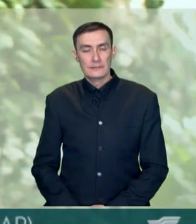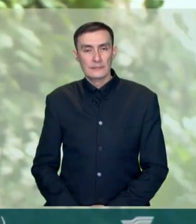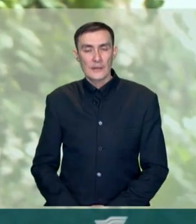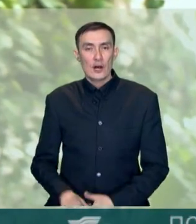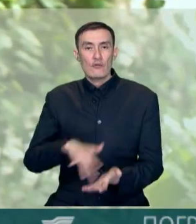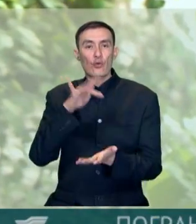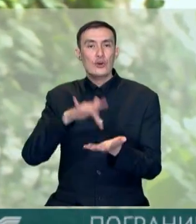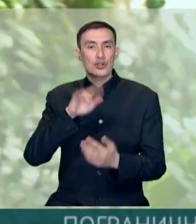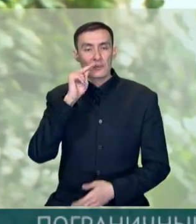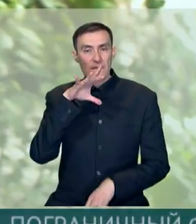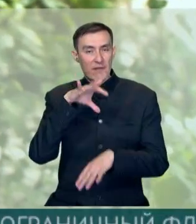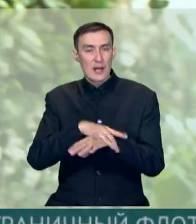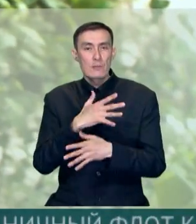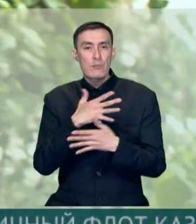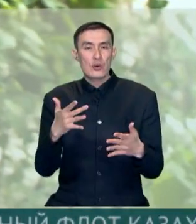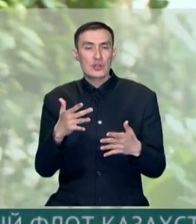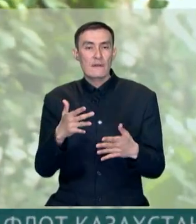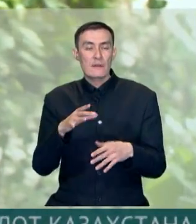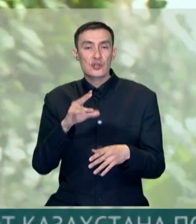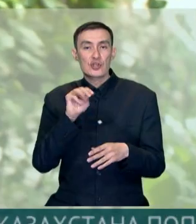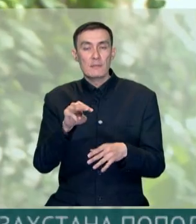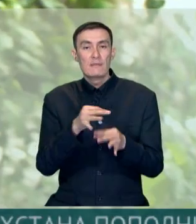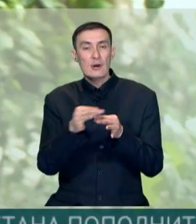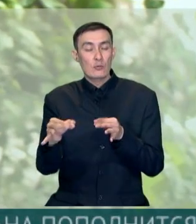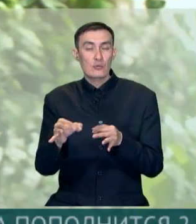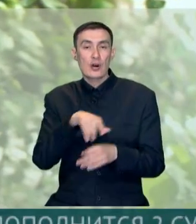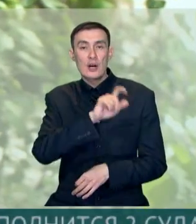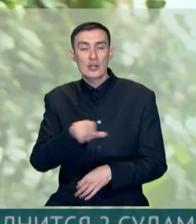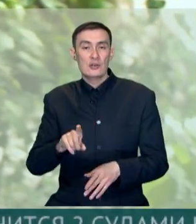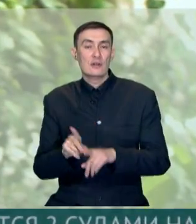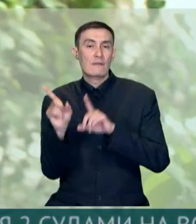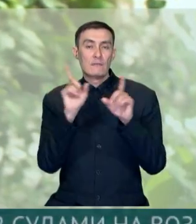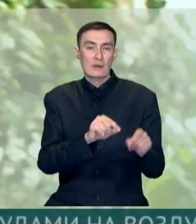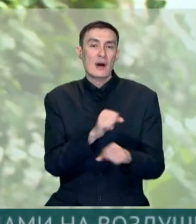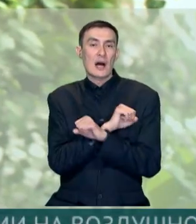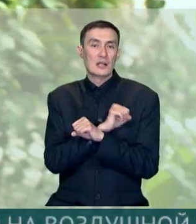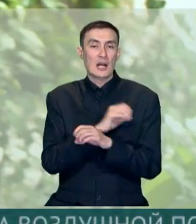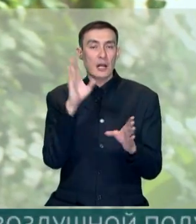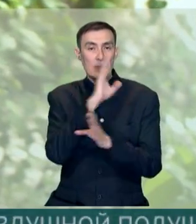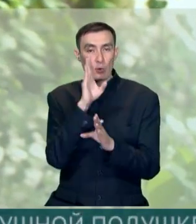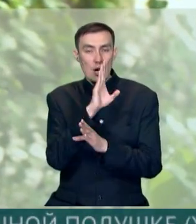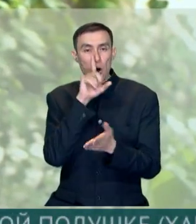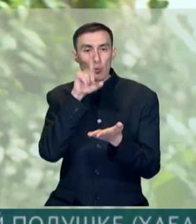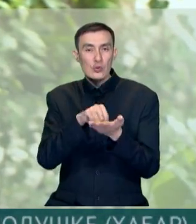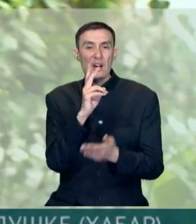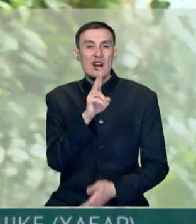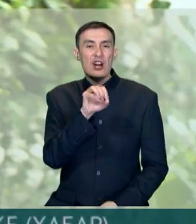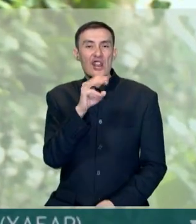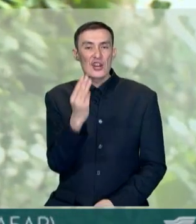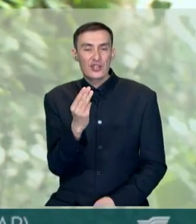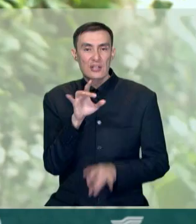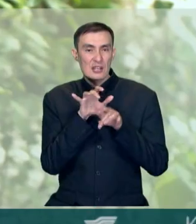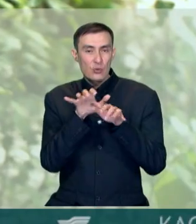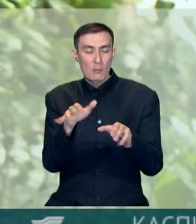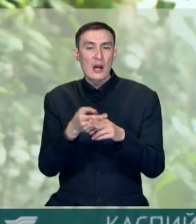В Шымкенте выявляют больше случаев, чем в районах, потому что горожане выезжают в районы отдыхать на природу, а укусы клещей или самих